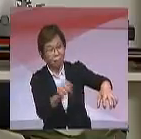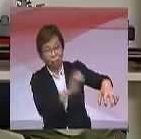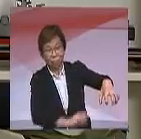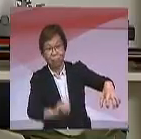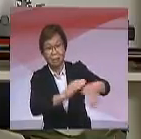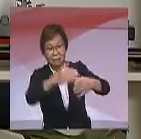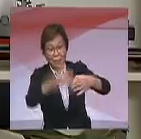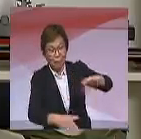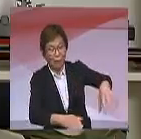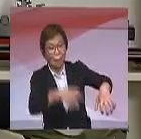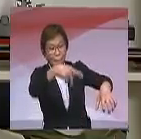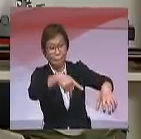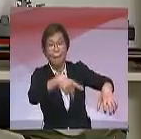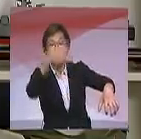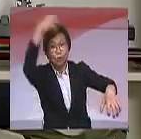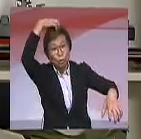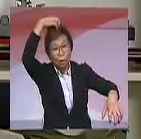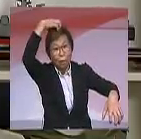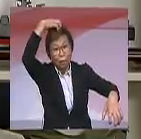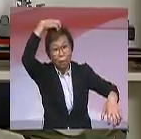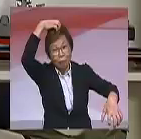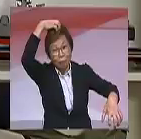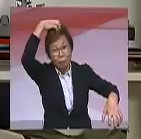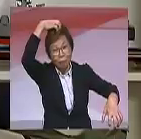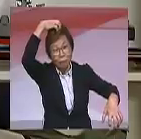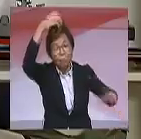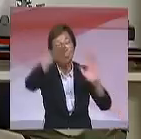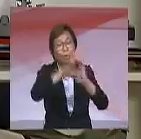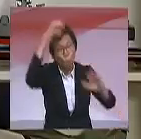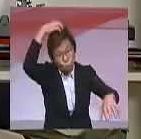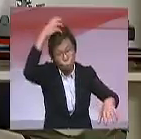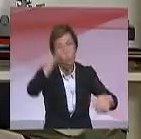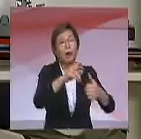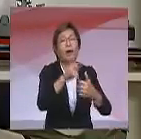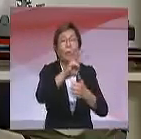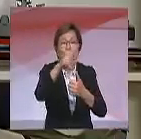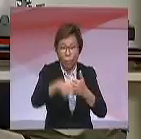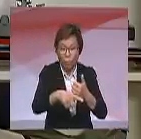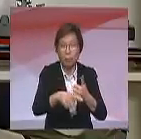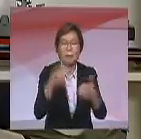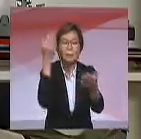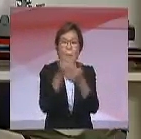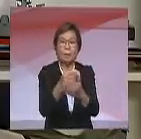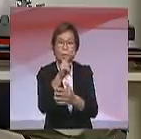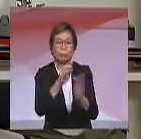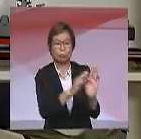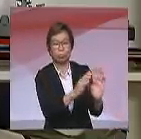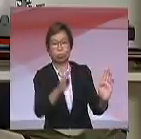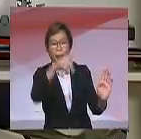tamat. Sebagai contoh di Selangor. Selangor, wilayah persekutuan adalah sehingga